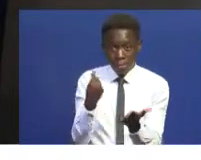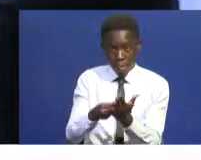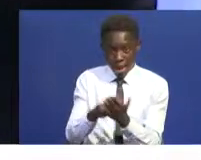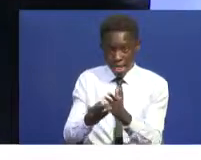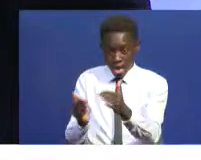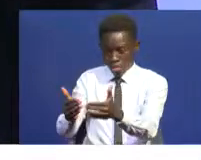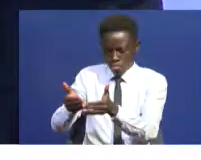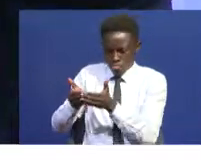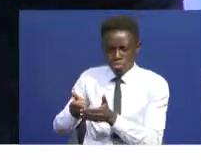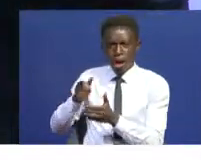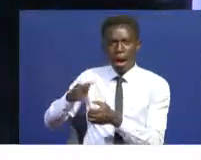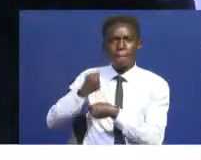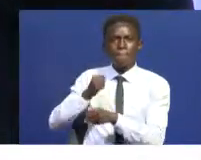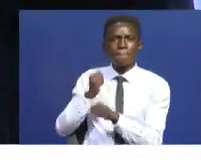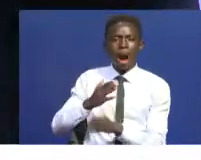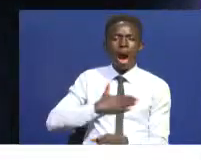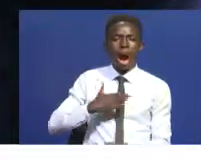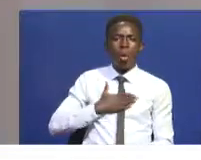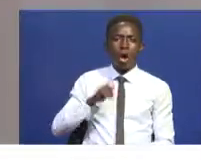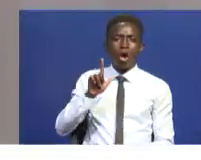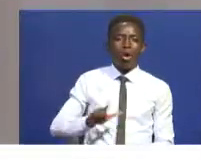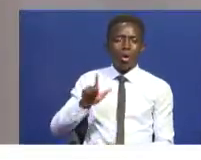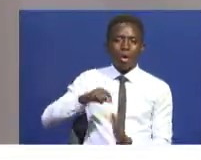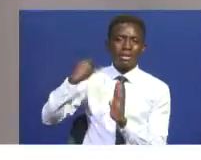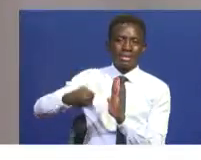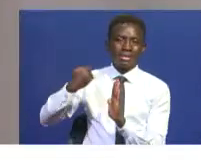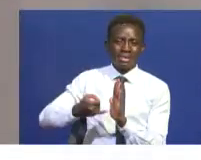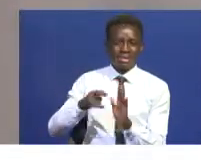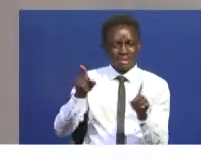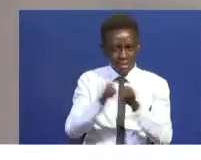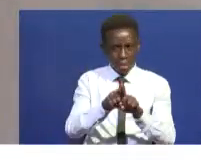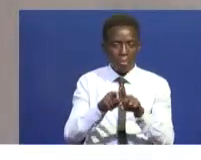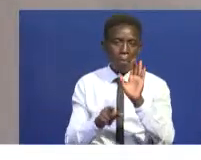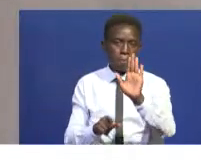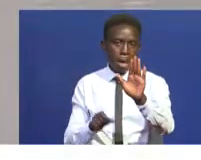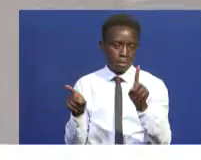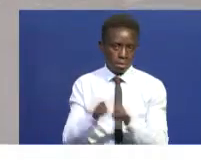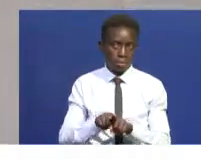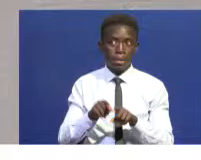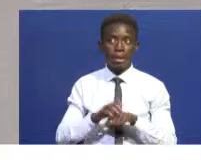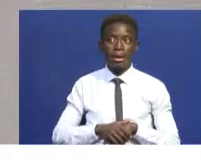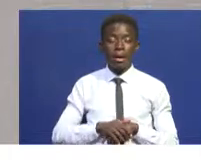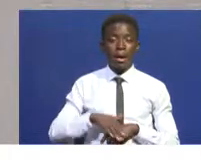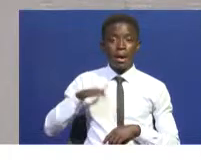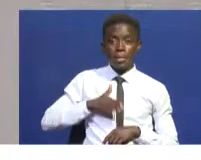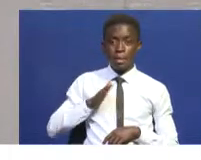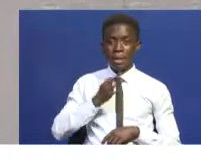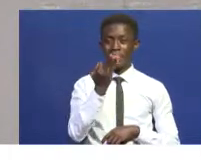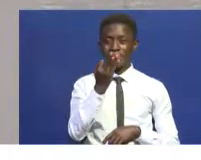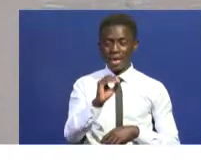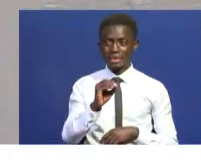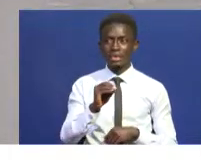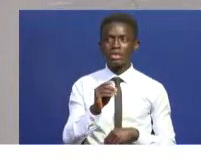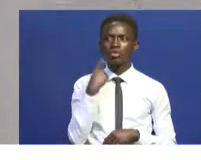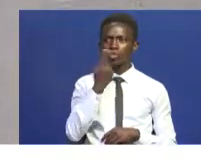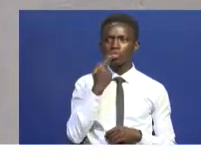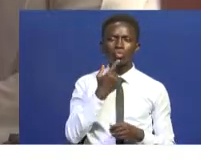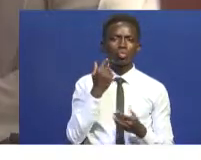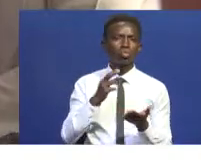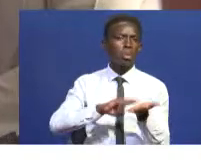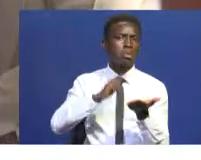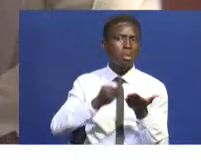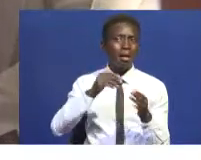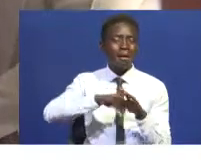own local industries in those kind of sectors. Hatimaye, kina mama 30 wajasiriamali katika kaunti ya